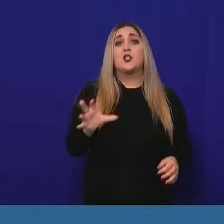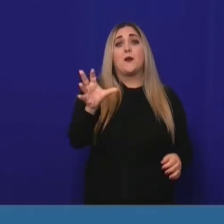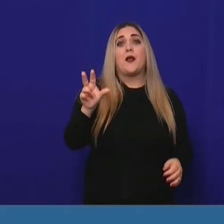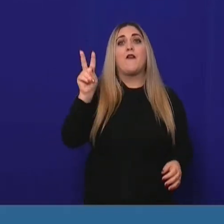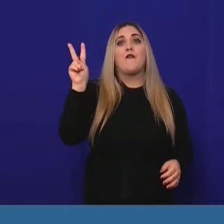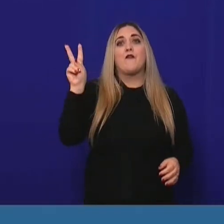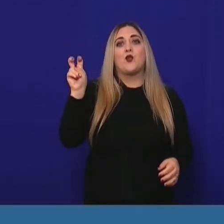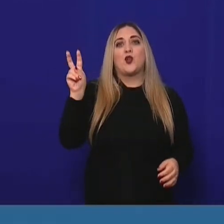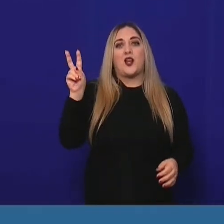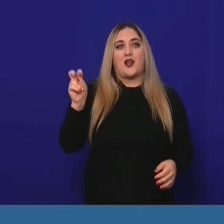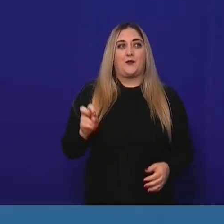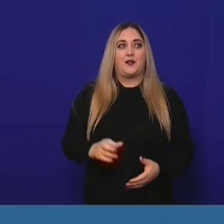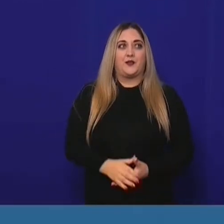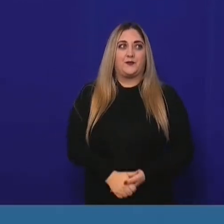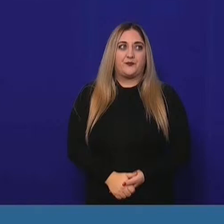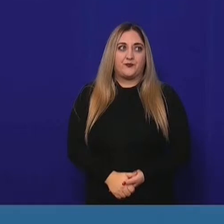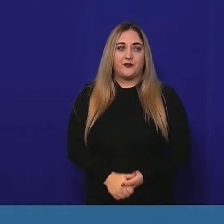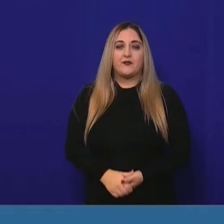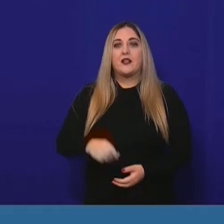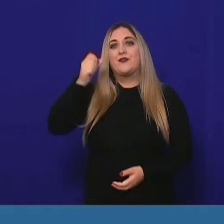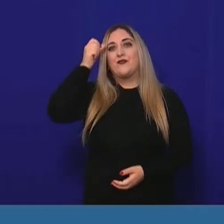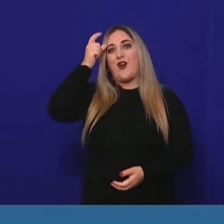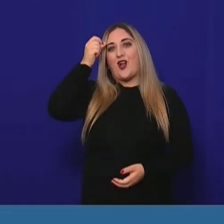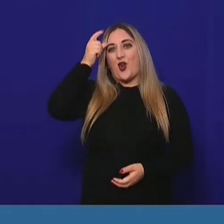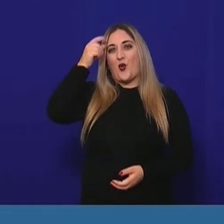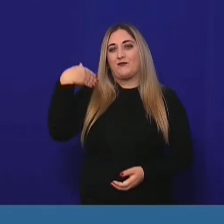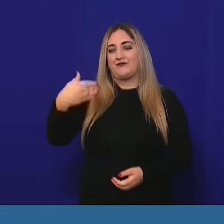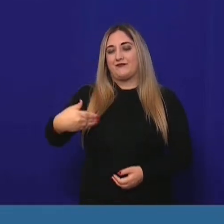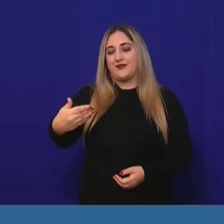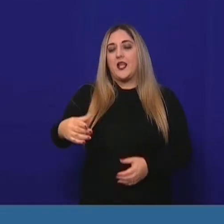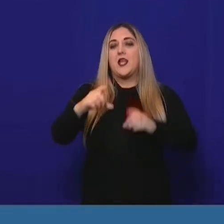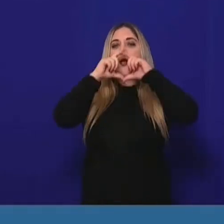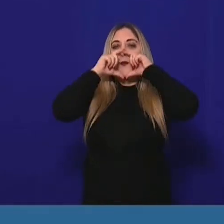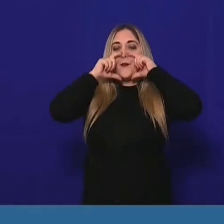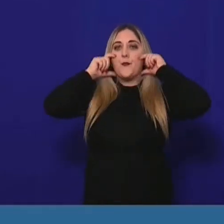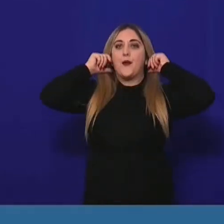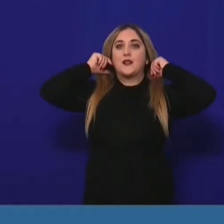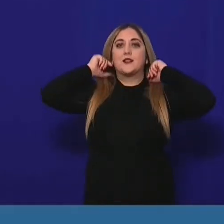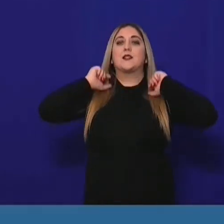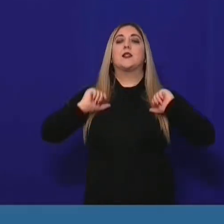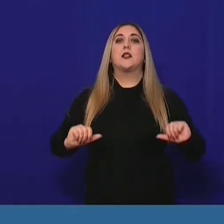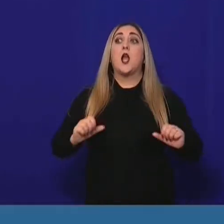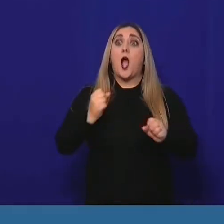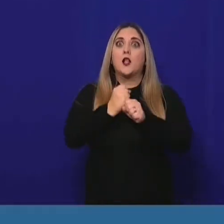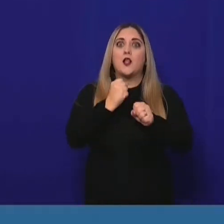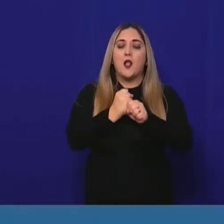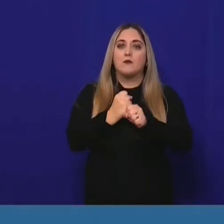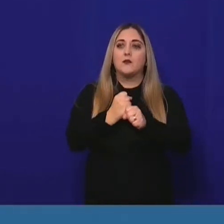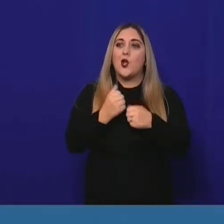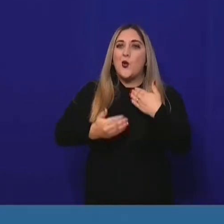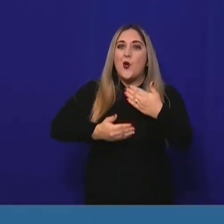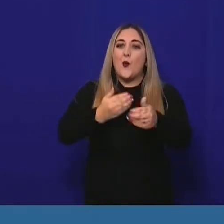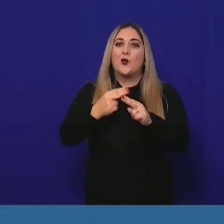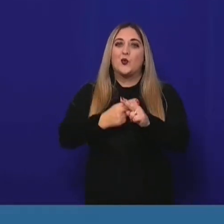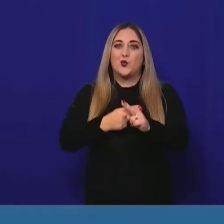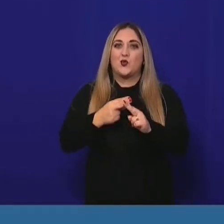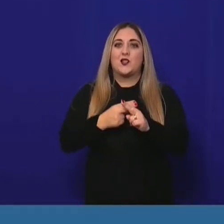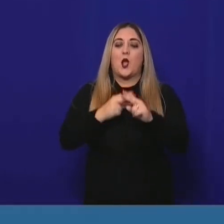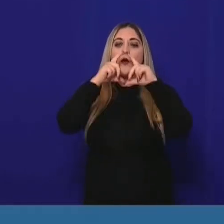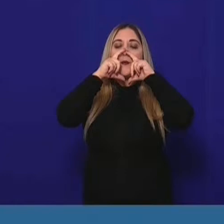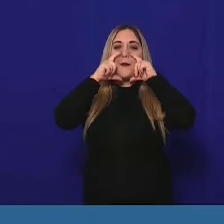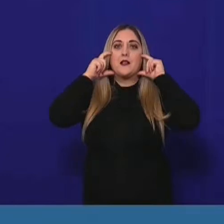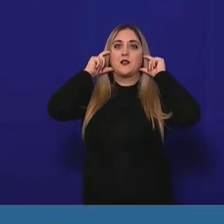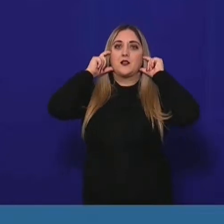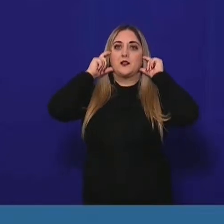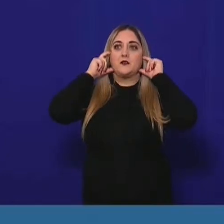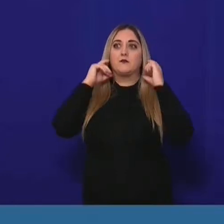vulnerabbli. U nfakkarkom dejjem fl-użu tal-maskri. U l-użu tal-maskri nafu li ħadmu allura jew nibqgħu nużawhom għaliex